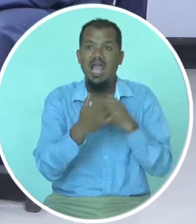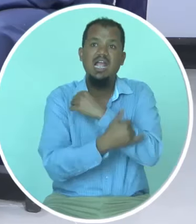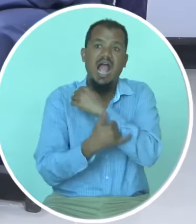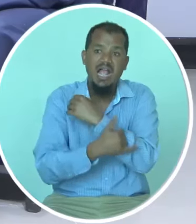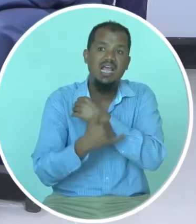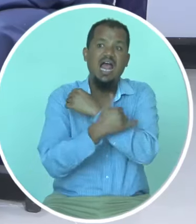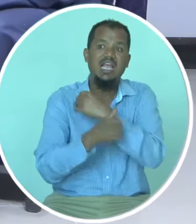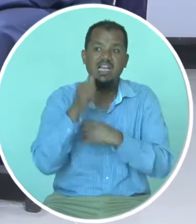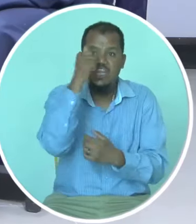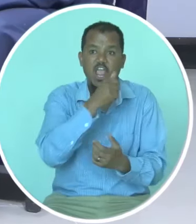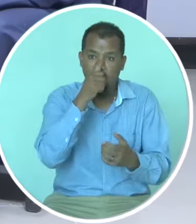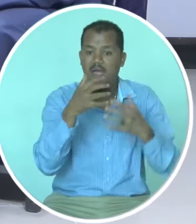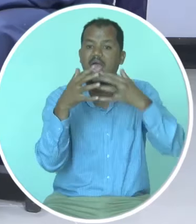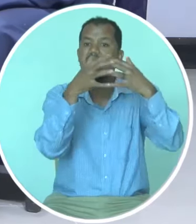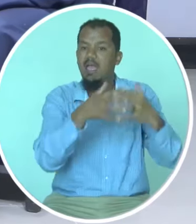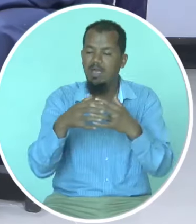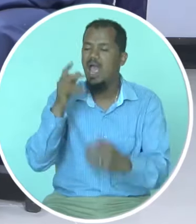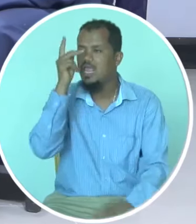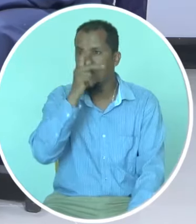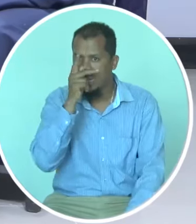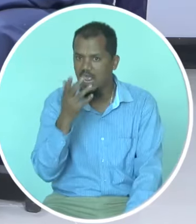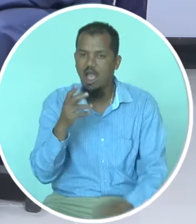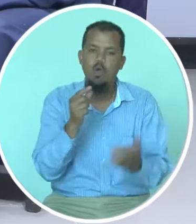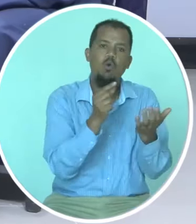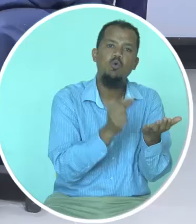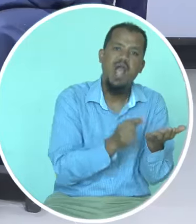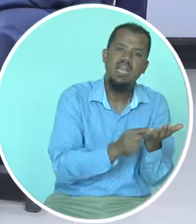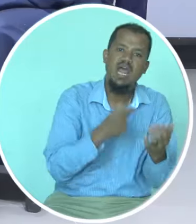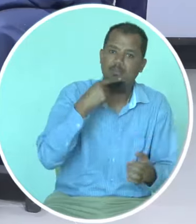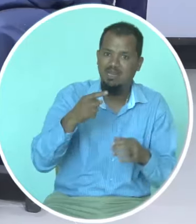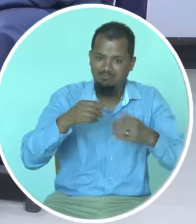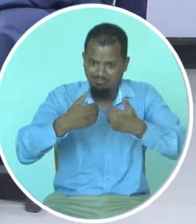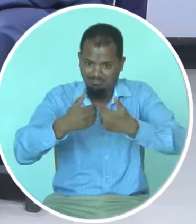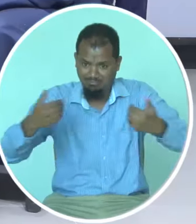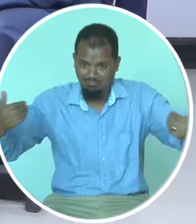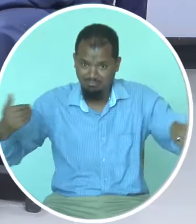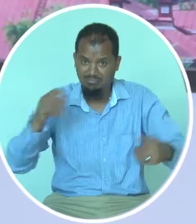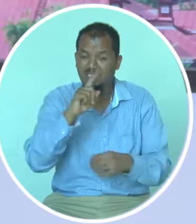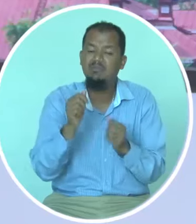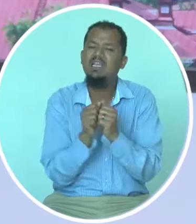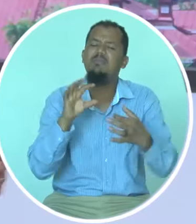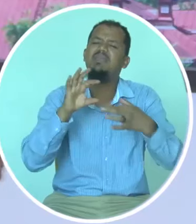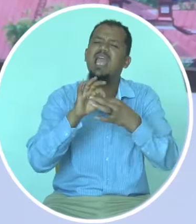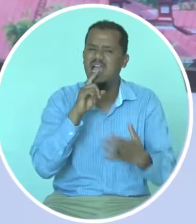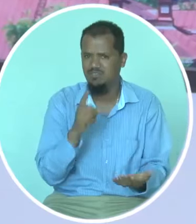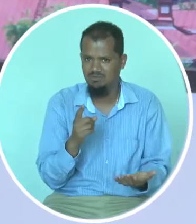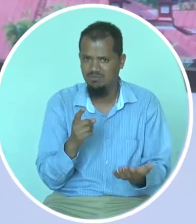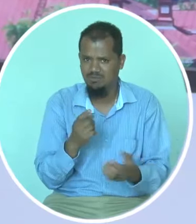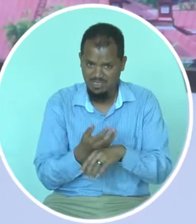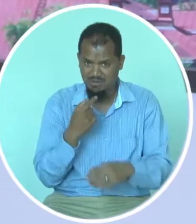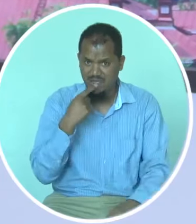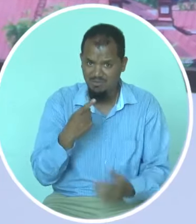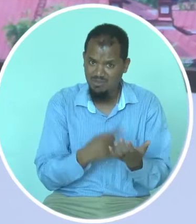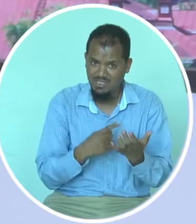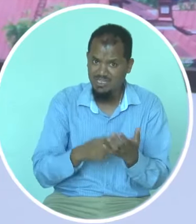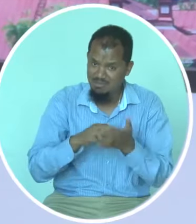ሀገር የኢትዮጵያ የአሜሪካ የኬንያ የኡጋንዳ ብለን መለያየታችን ከምን ጋር የሚያያዝ ነው ቅድም ያልነውን አሁን